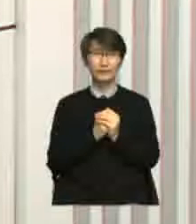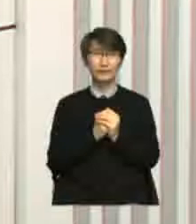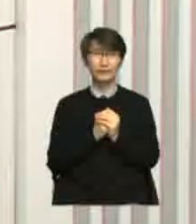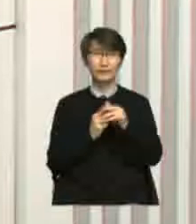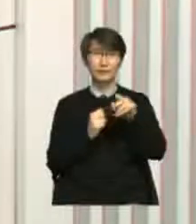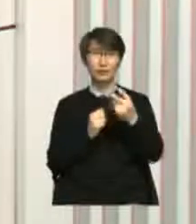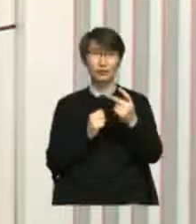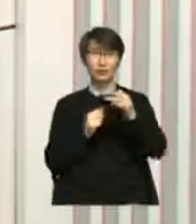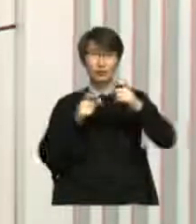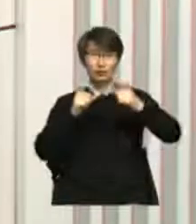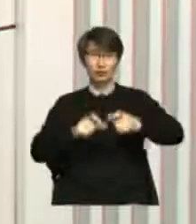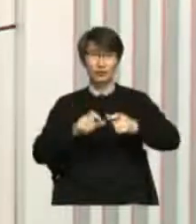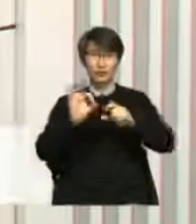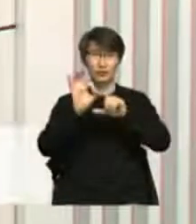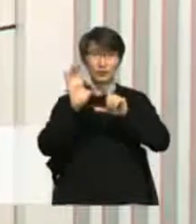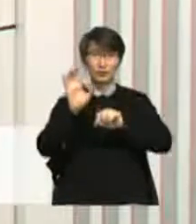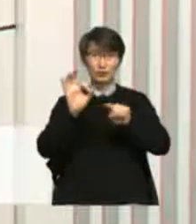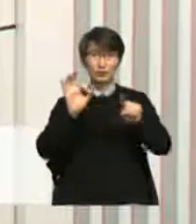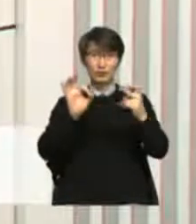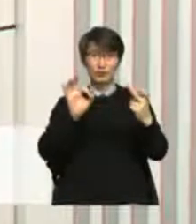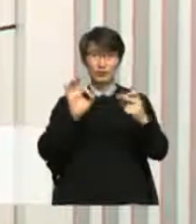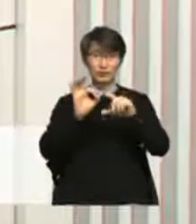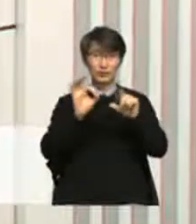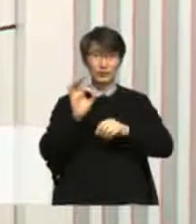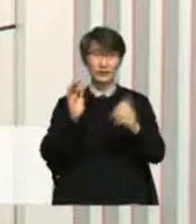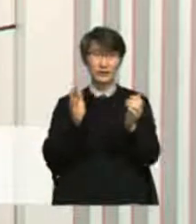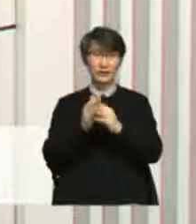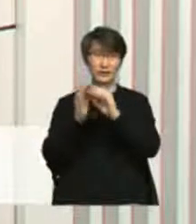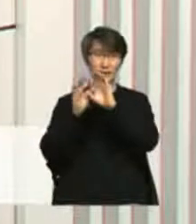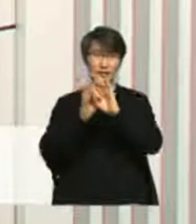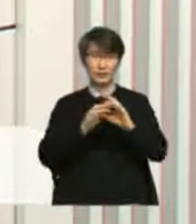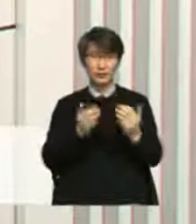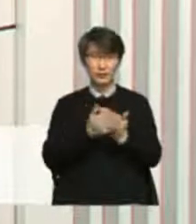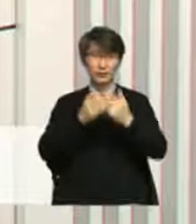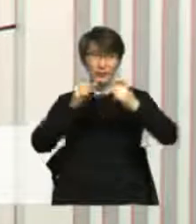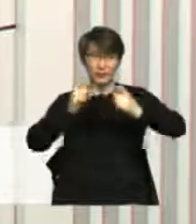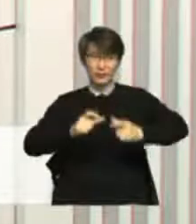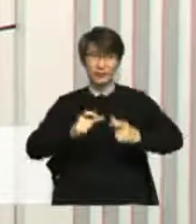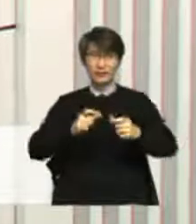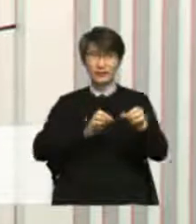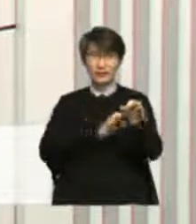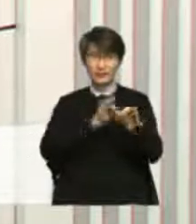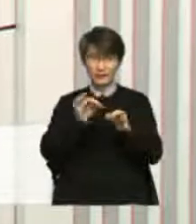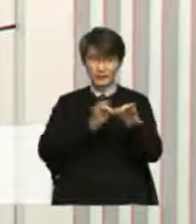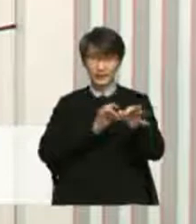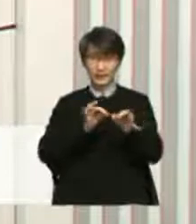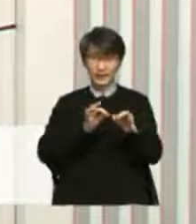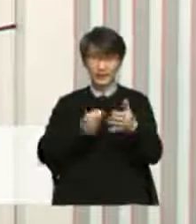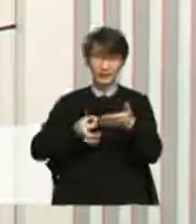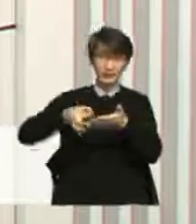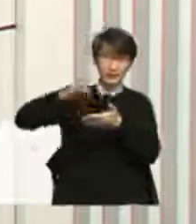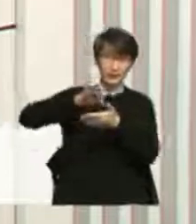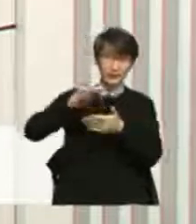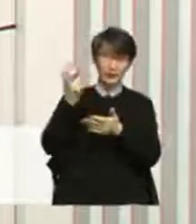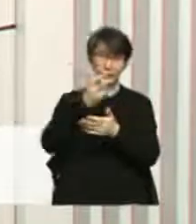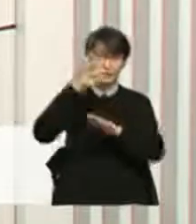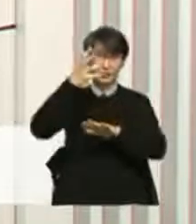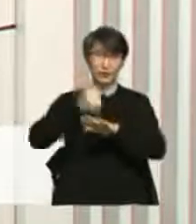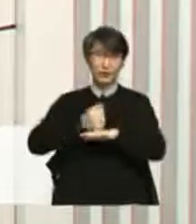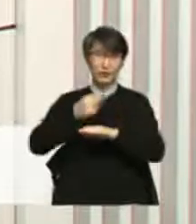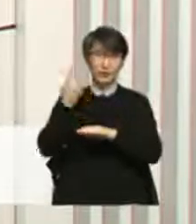성동구 가 지난해 10월부터 12월까지 지속하는 발전 구역내 상가 임대료 인상률을 조사한 결과